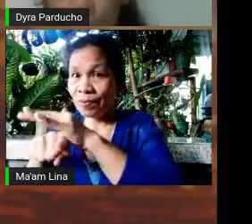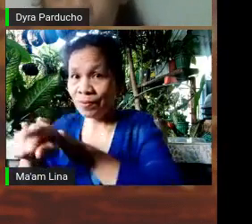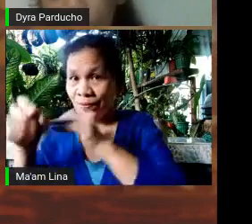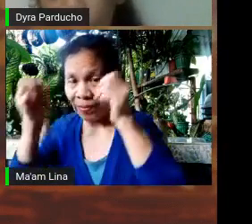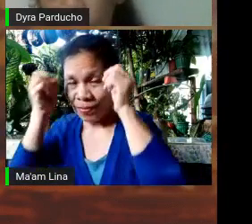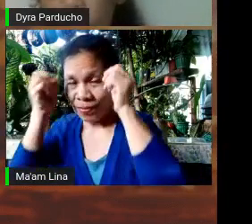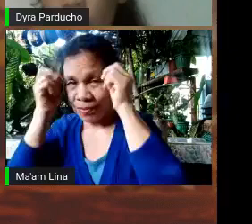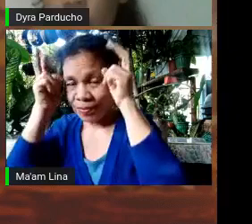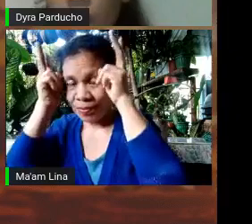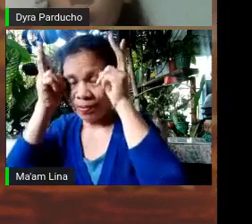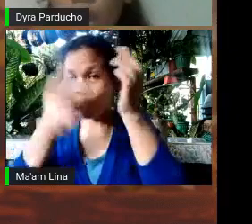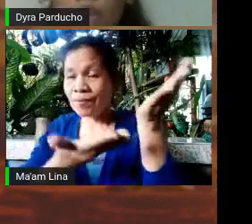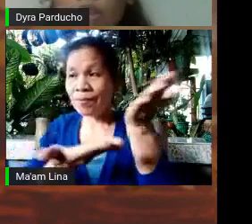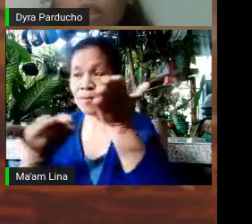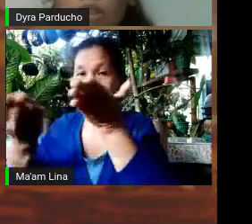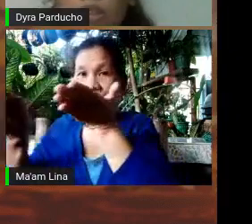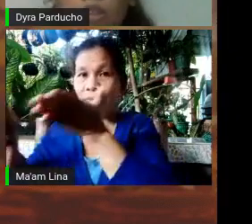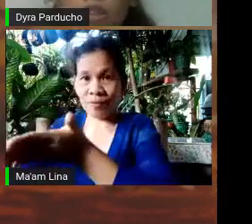ng